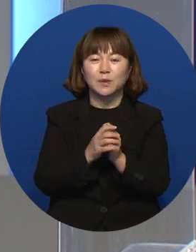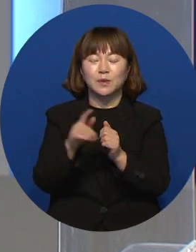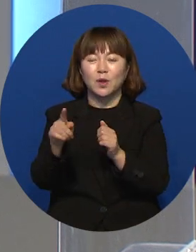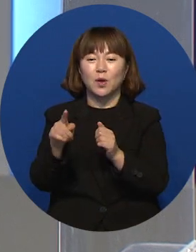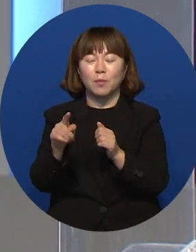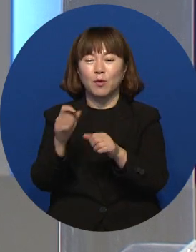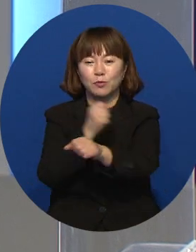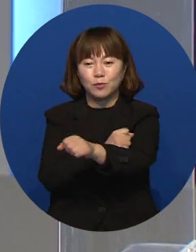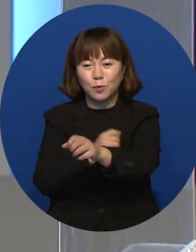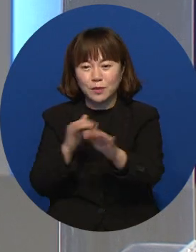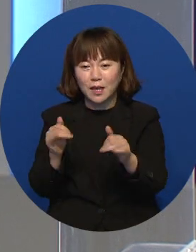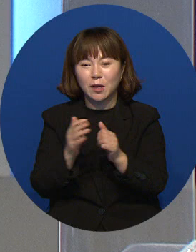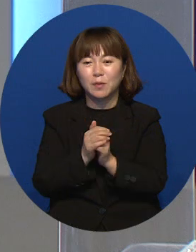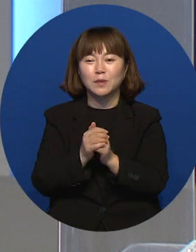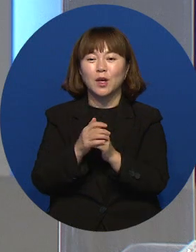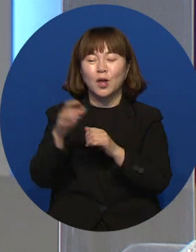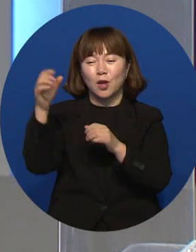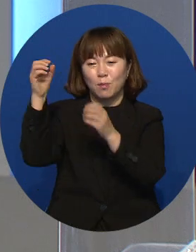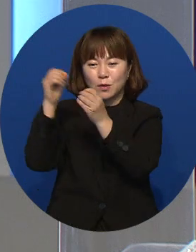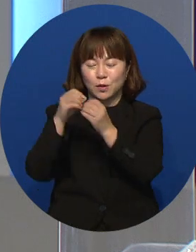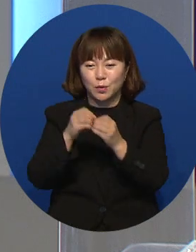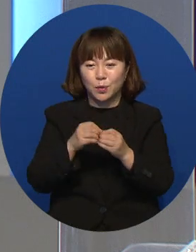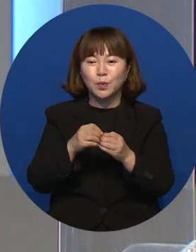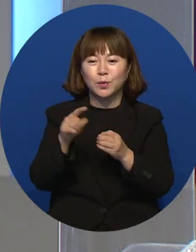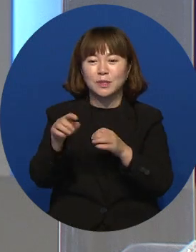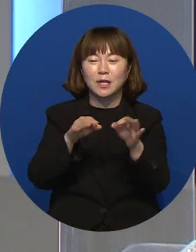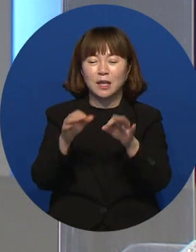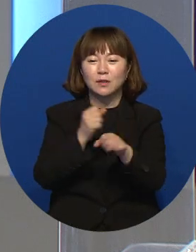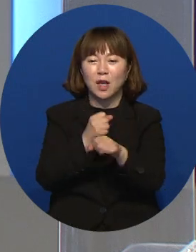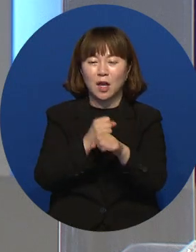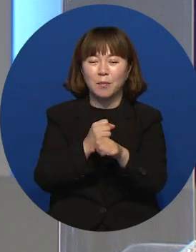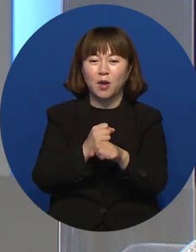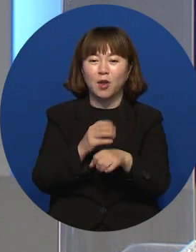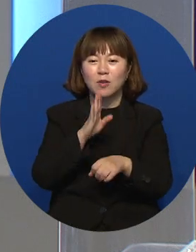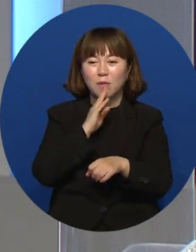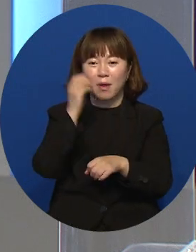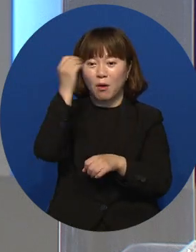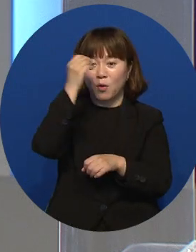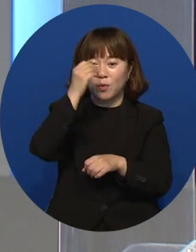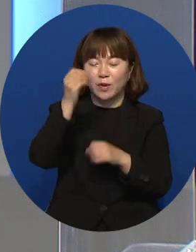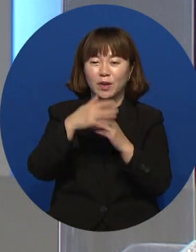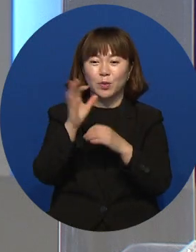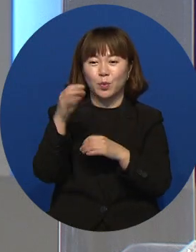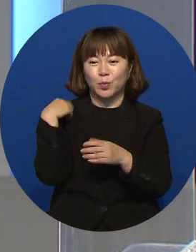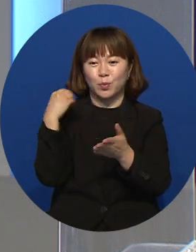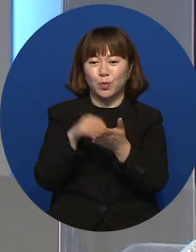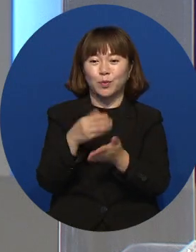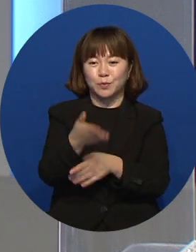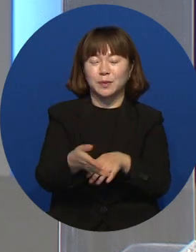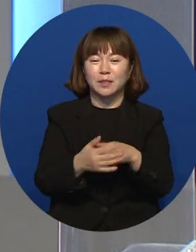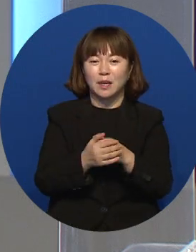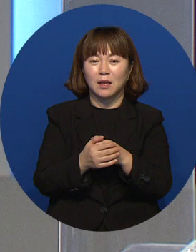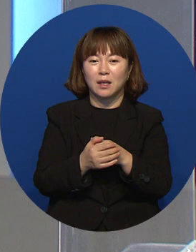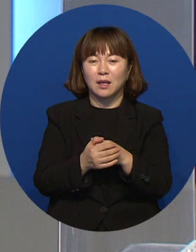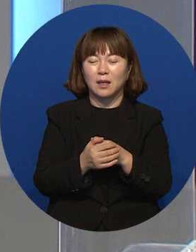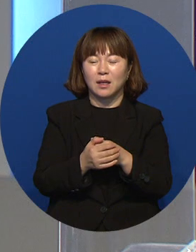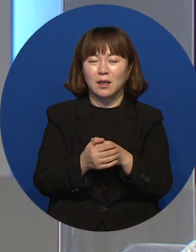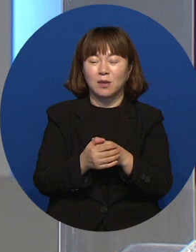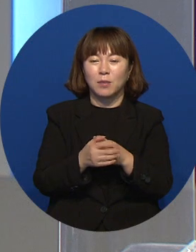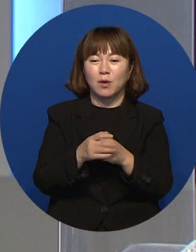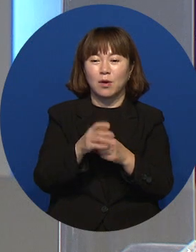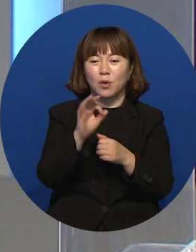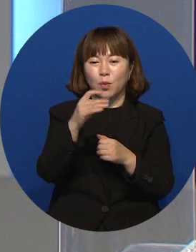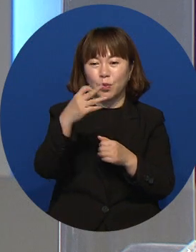수가 있습니다 디자인 세트 정말 엄청나게 많이 해주는 건데요 일단 이런 다양한 이벤트가 이거 말고도 많이 있습니다 지금 온통 예비 나